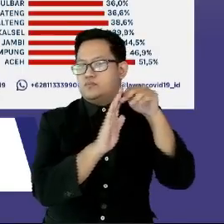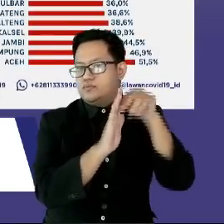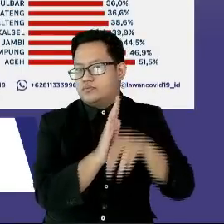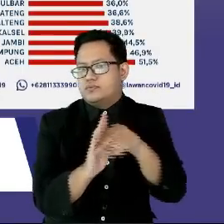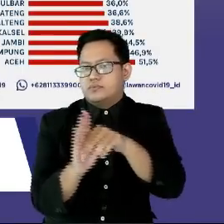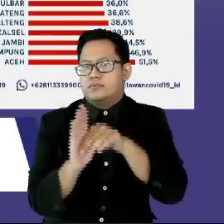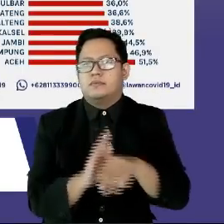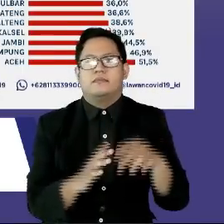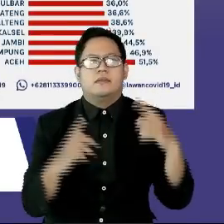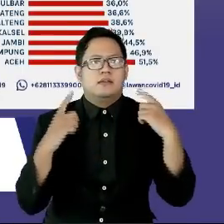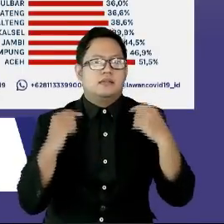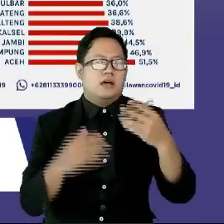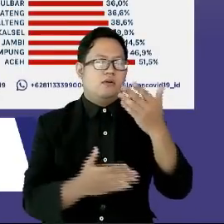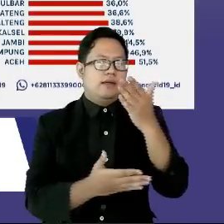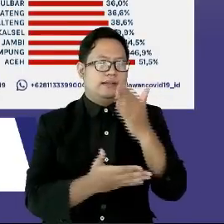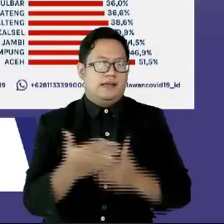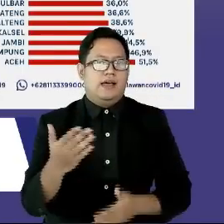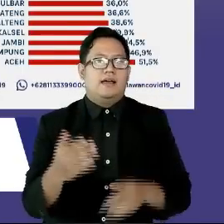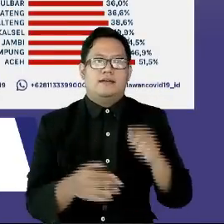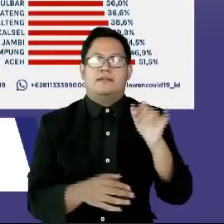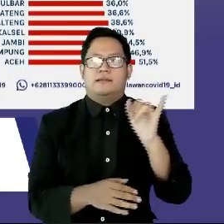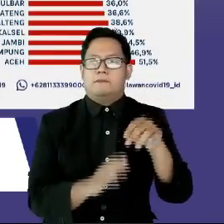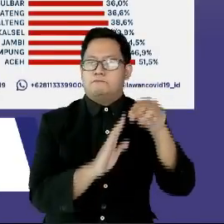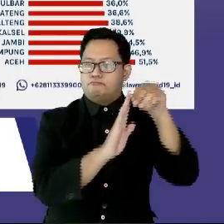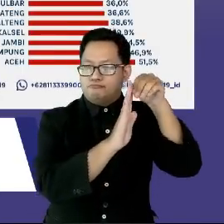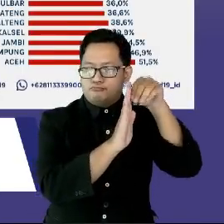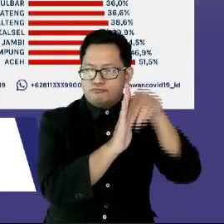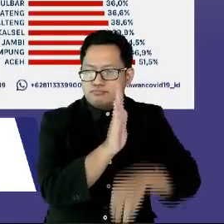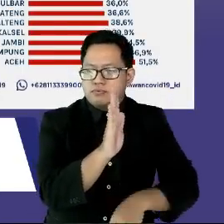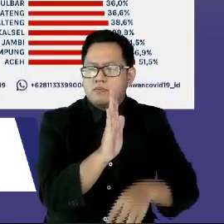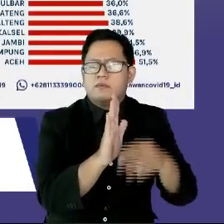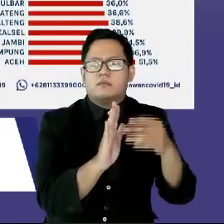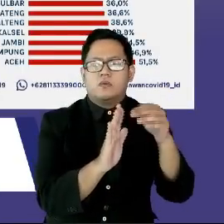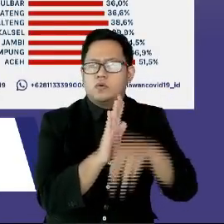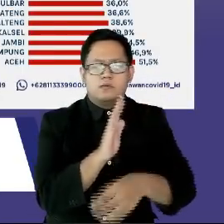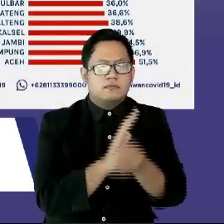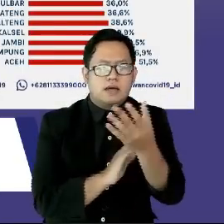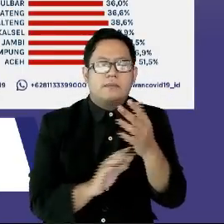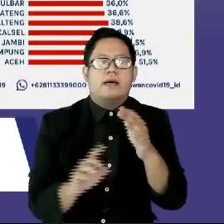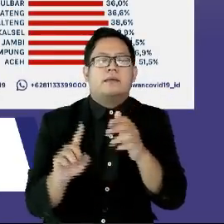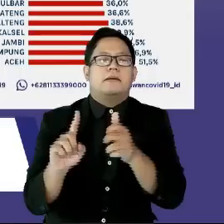Jawa Tengah menjadi provinsi yang paling banyak mengalami penurunan, yaitu turun